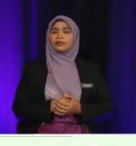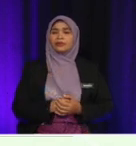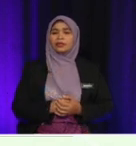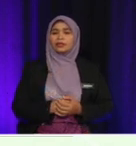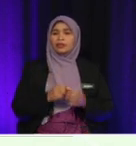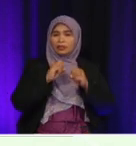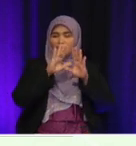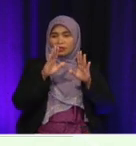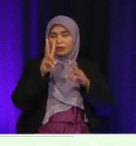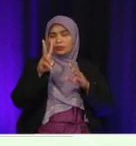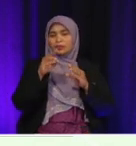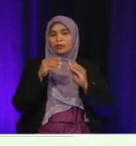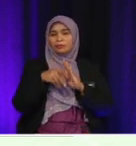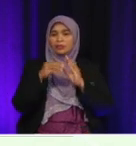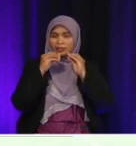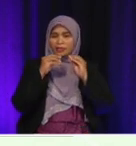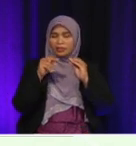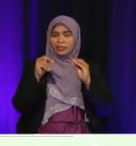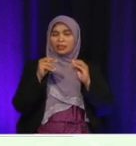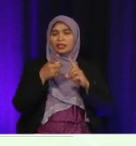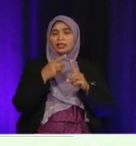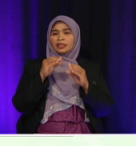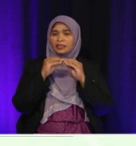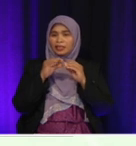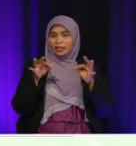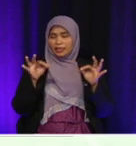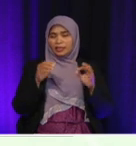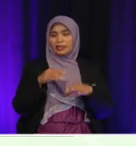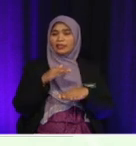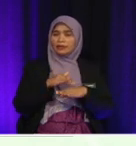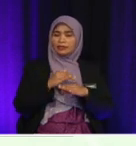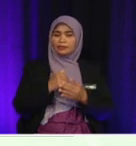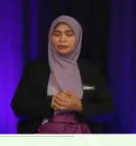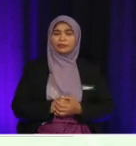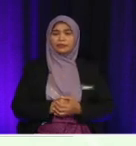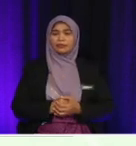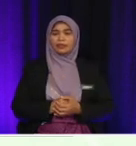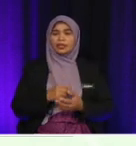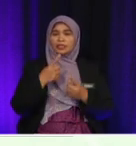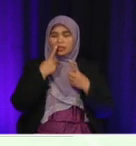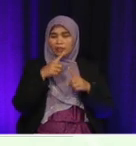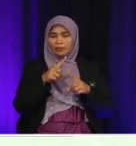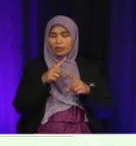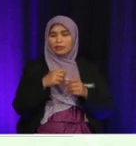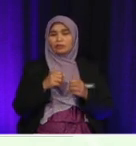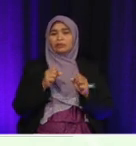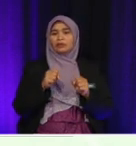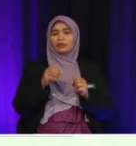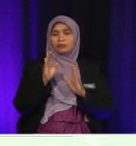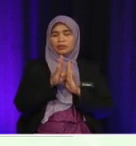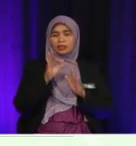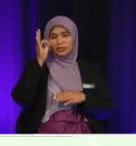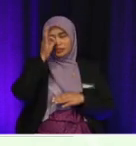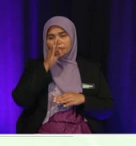ayat di atas soalan ini juga mengundang kepada Respon yang terbuka jawapannya pula bersifat